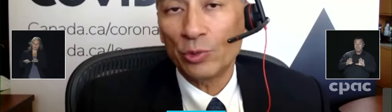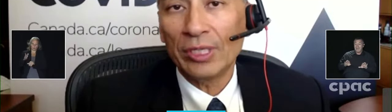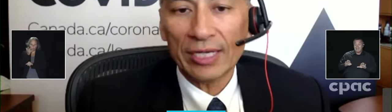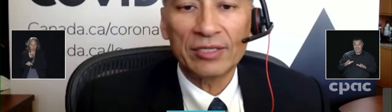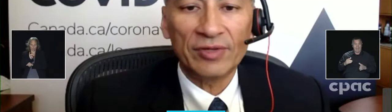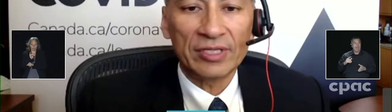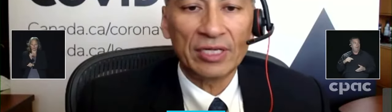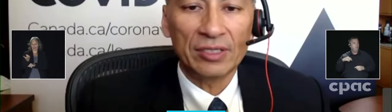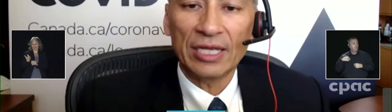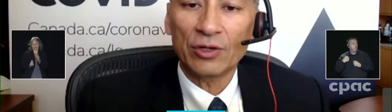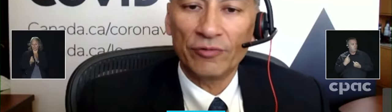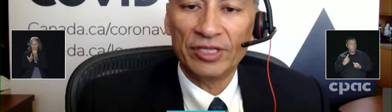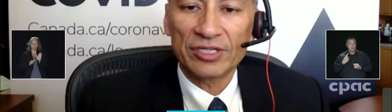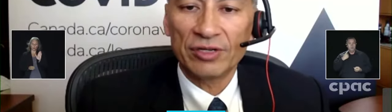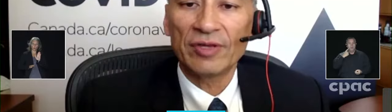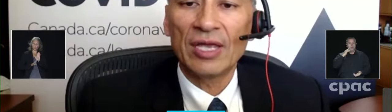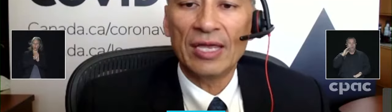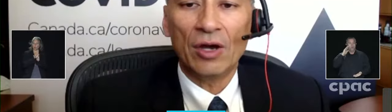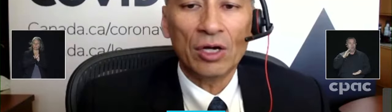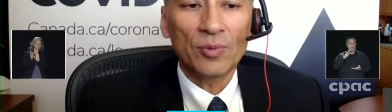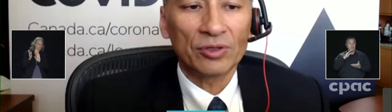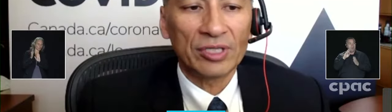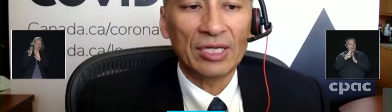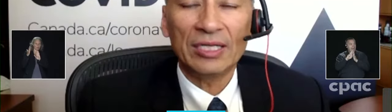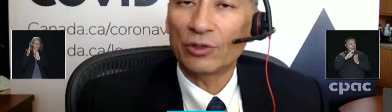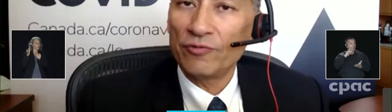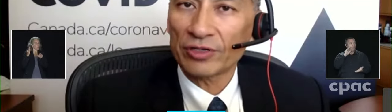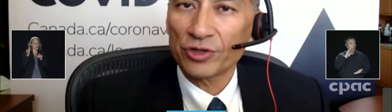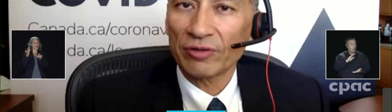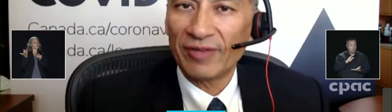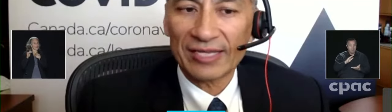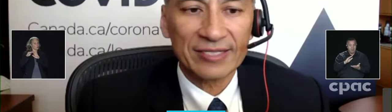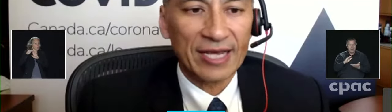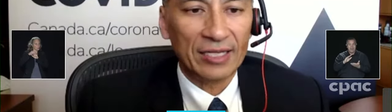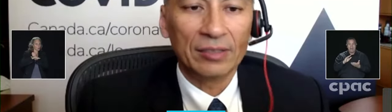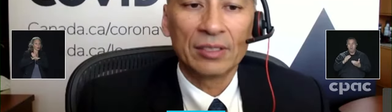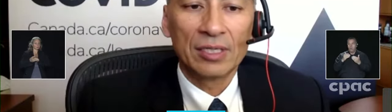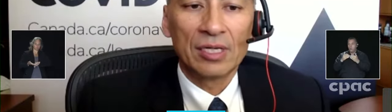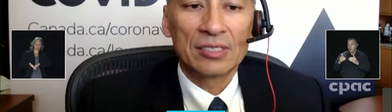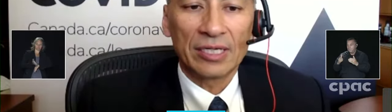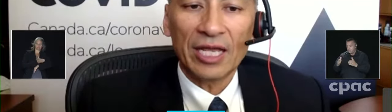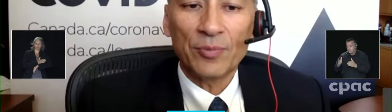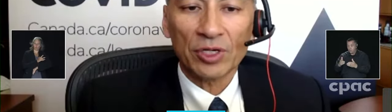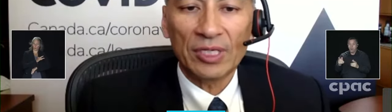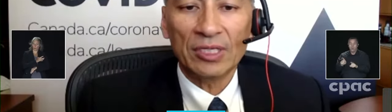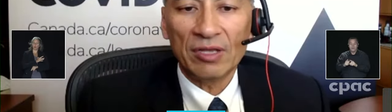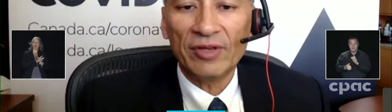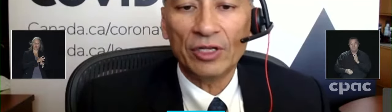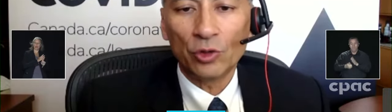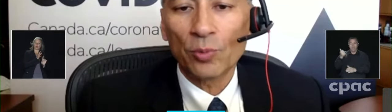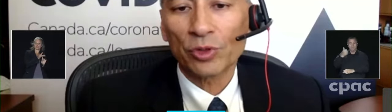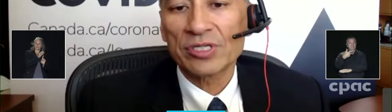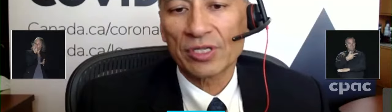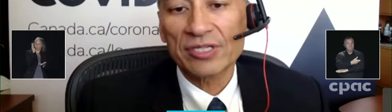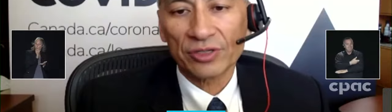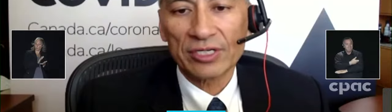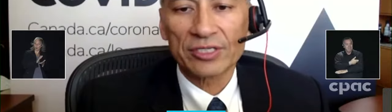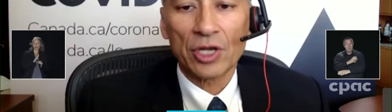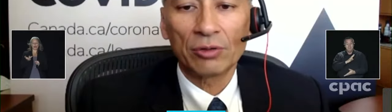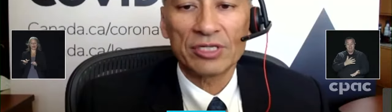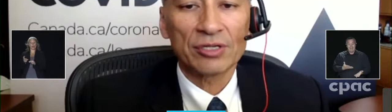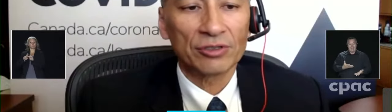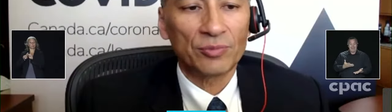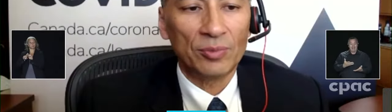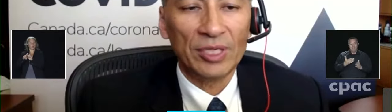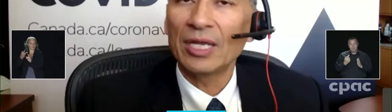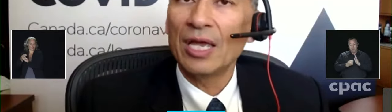grandement réduit l'activité de la COVID-19 et augmenté la couverture vaccinale. Cela a permis de lever de nombreuses